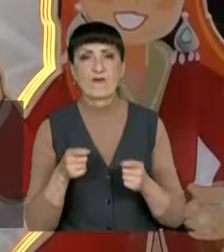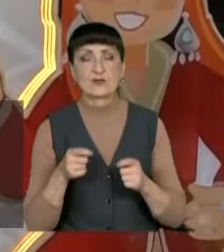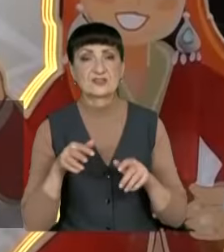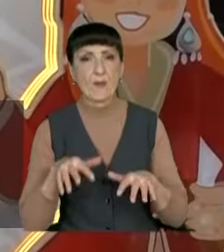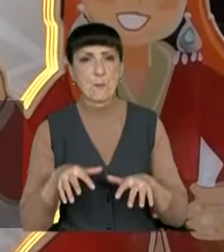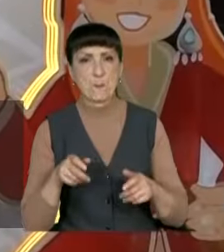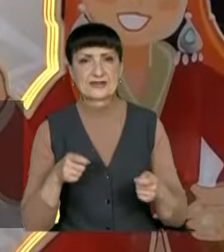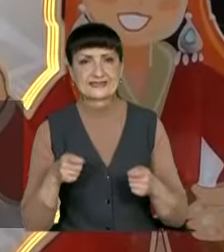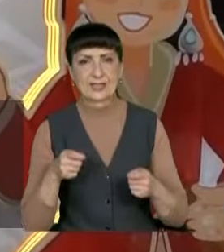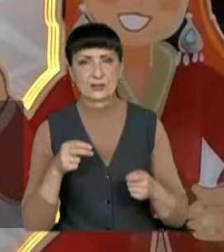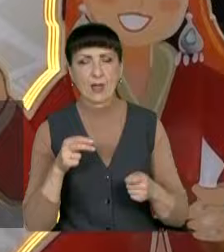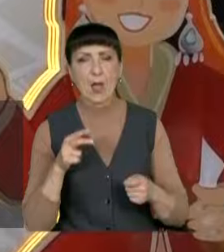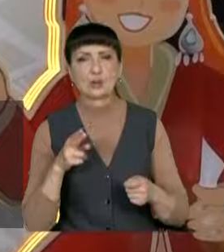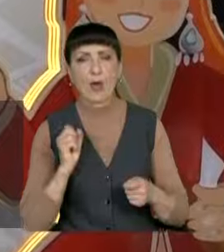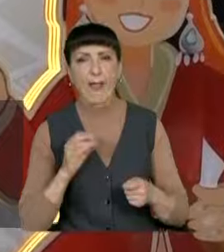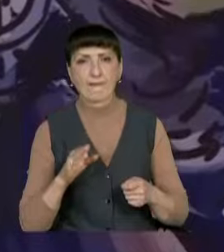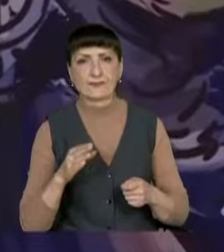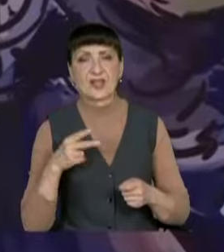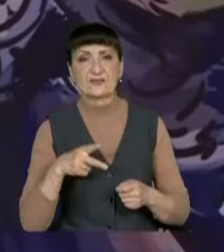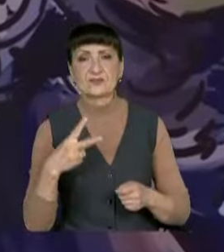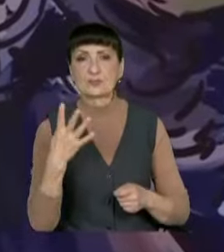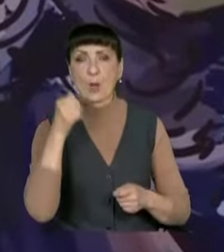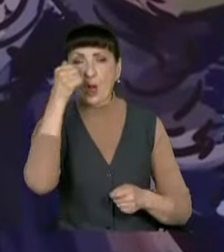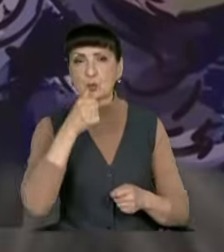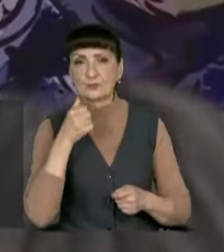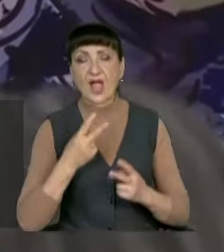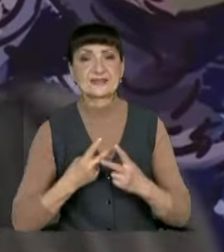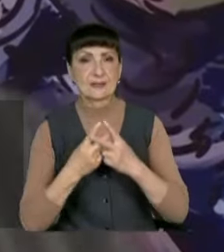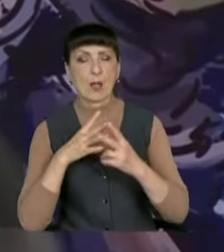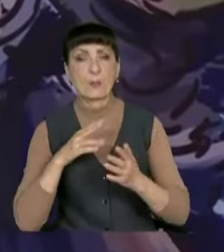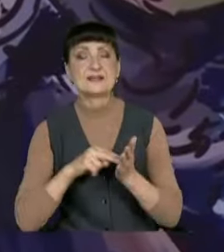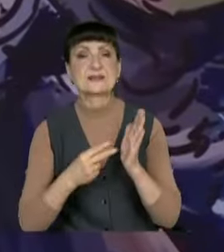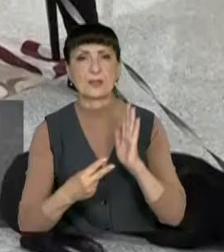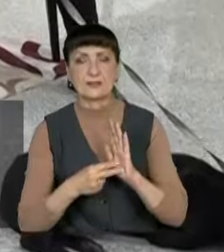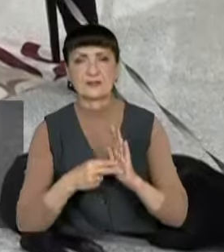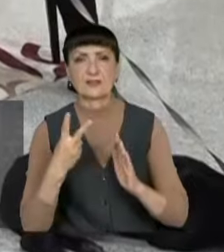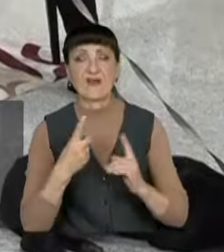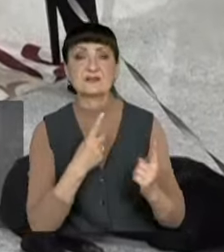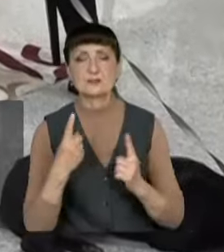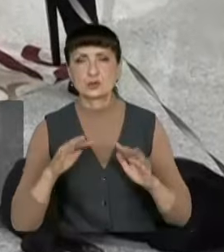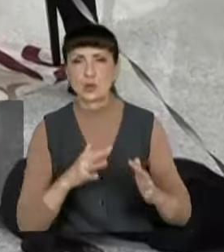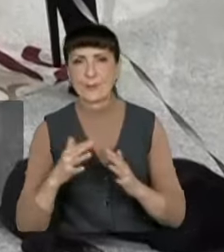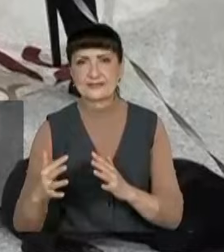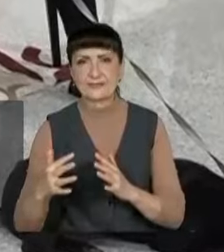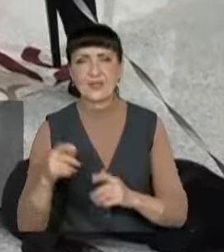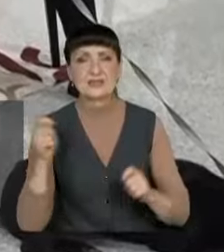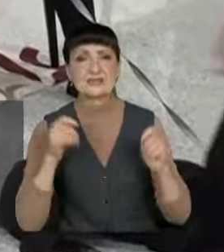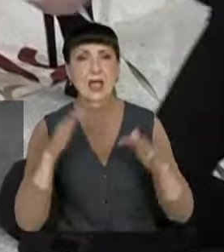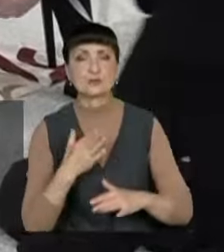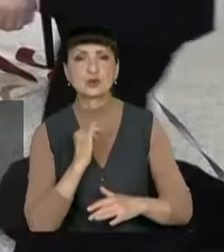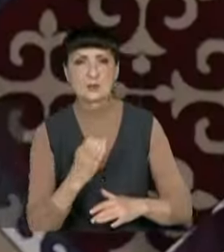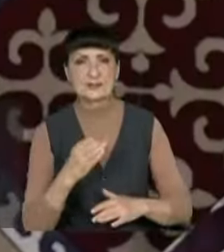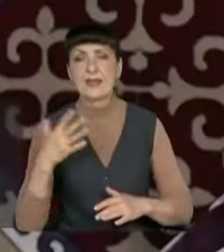президента Касым-Жомарта Токаева в 2024 году в Астане были запланированы два значимых события – саммит ШОС и